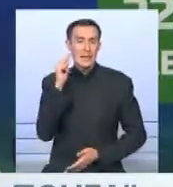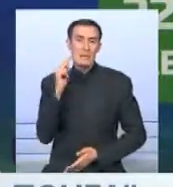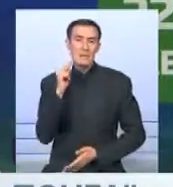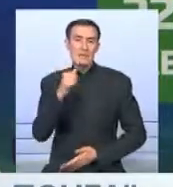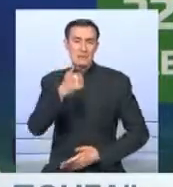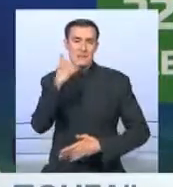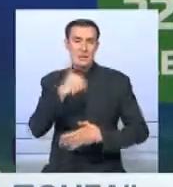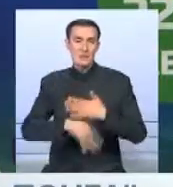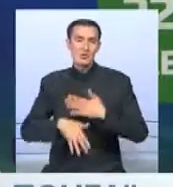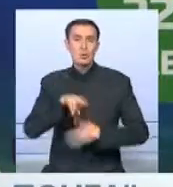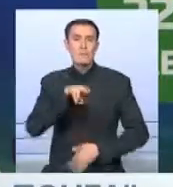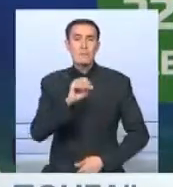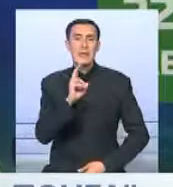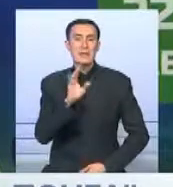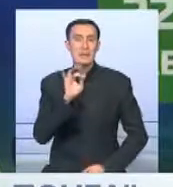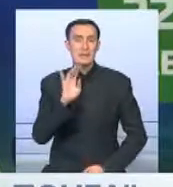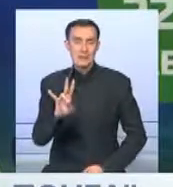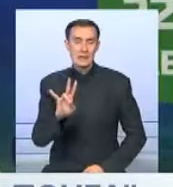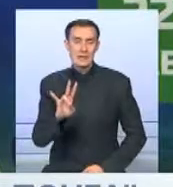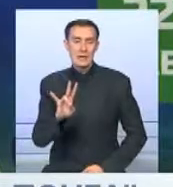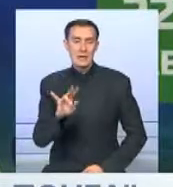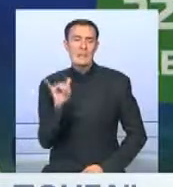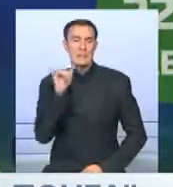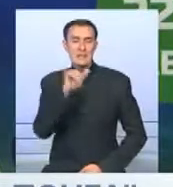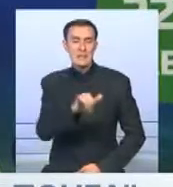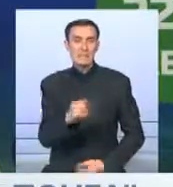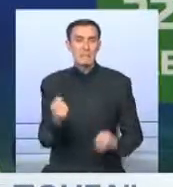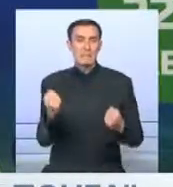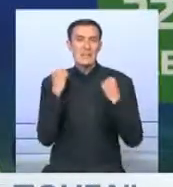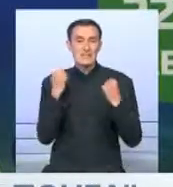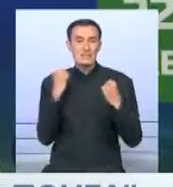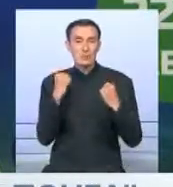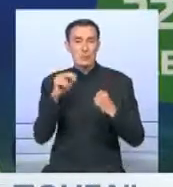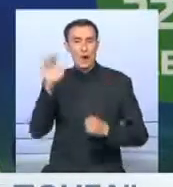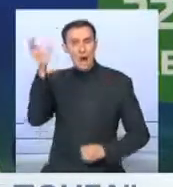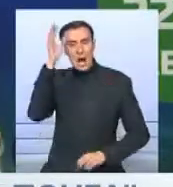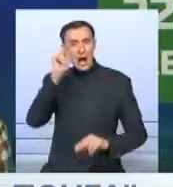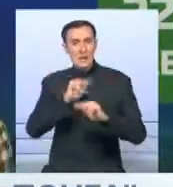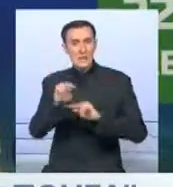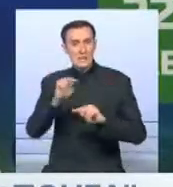Китая, город Пекин, посетят спортивную